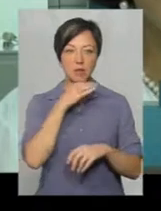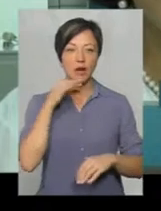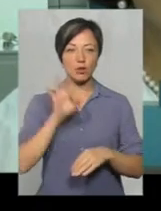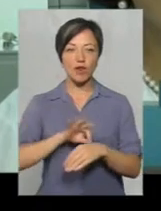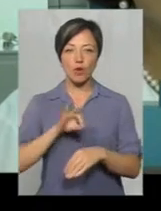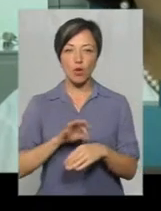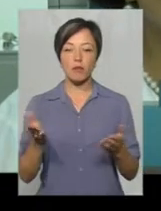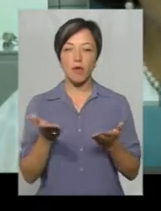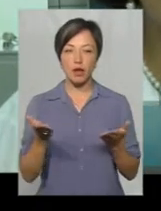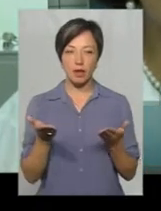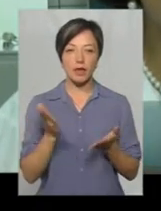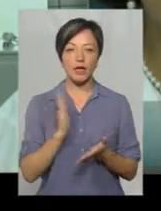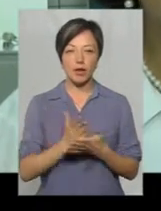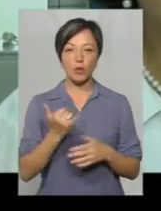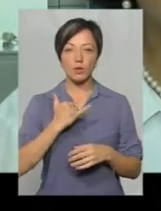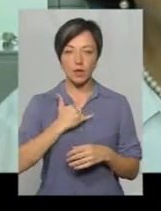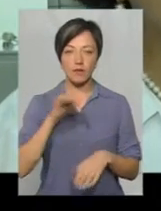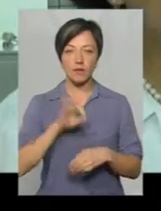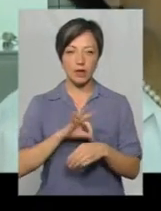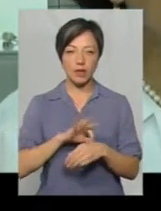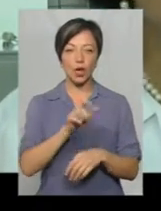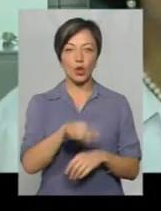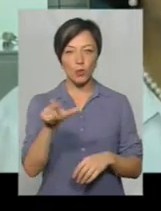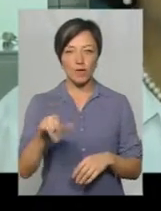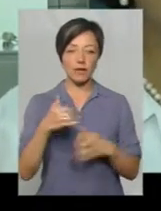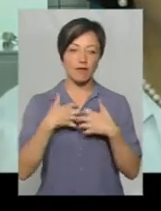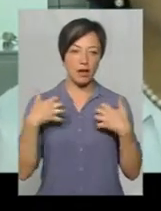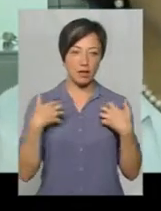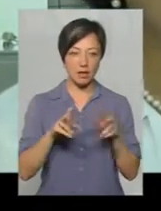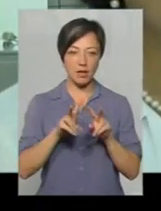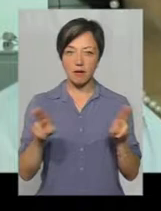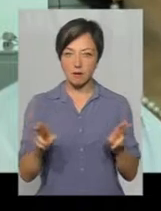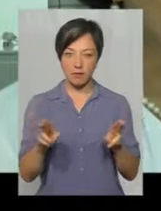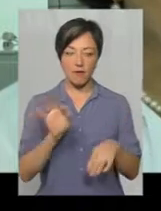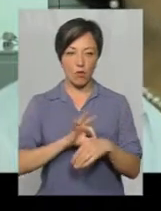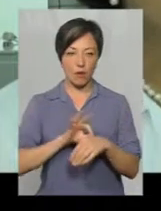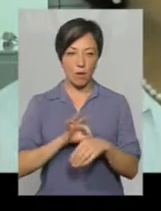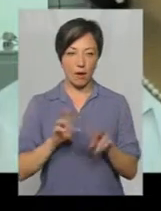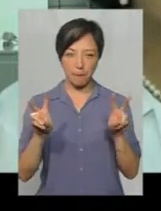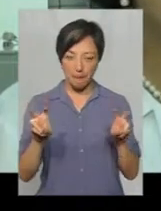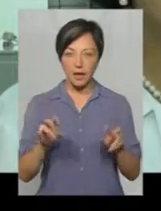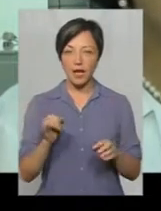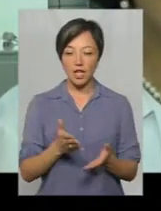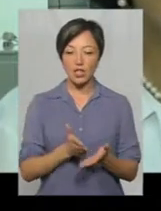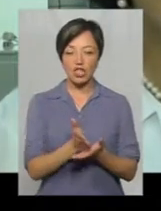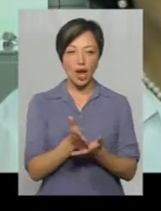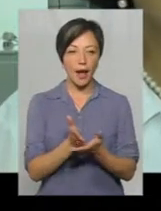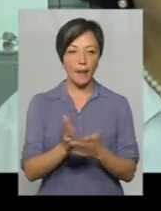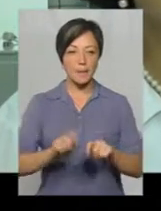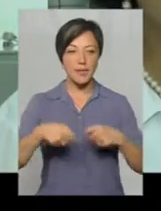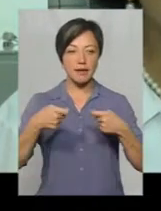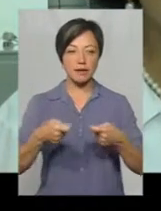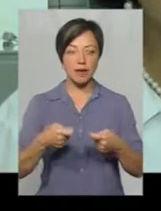хвороб, які є в нас, хворіють і люди, і тварини однієї тої ж самої хвороби. І шляхи передачі